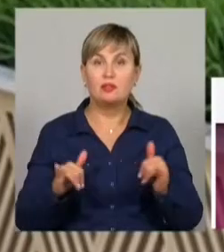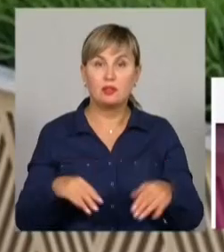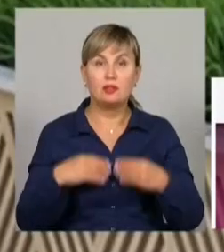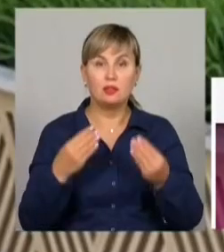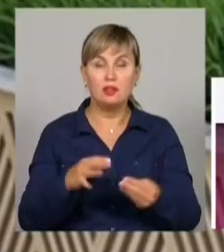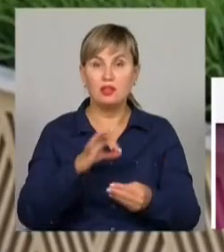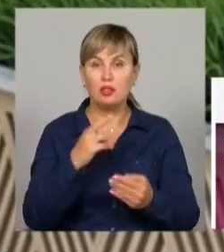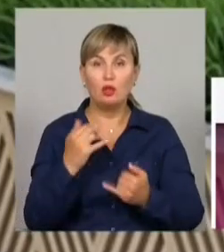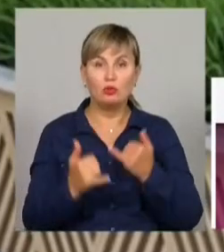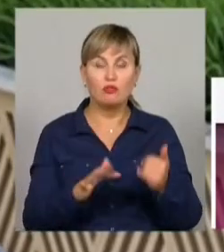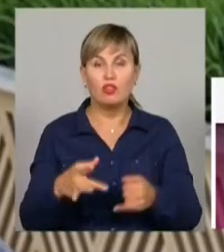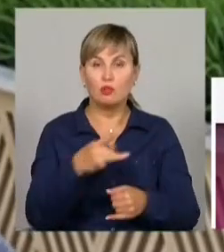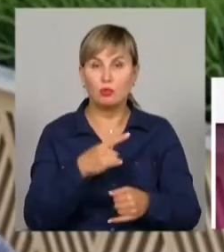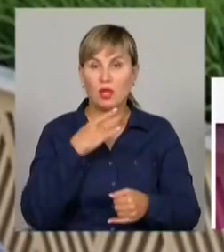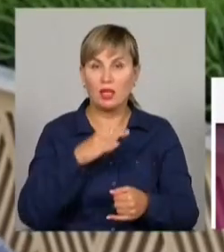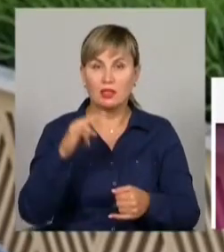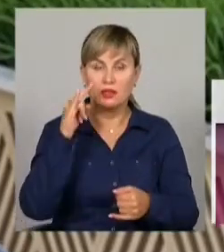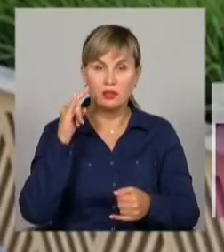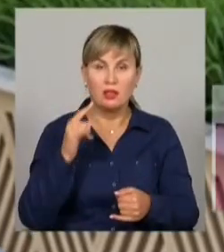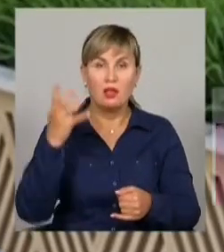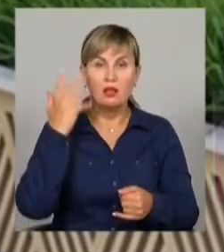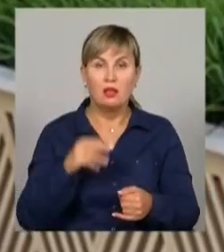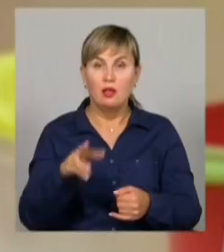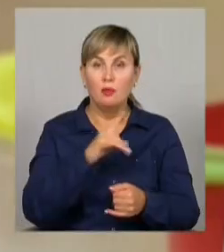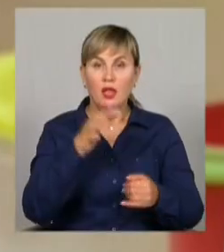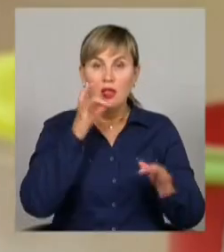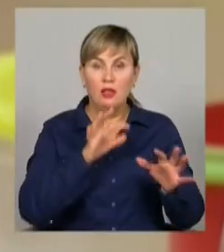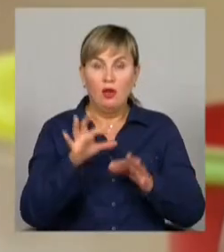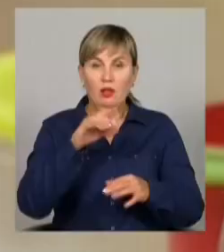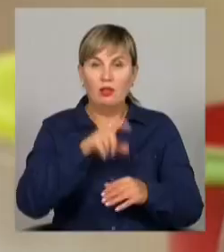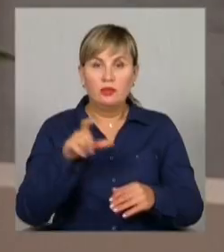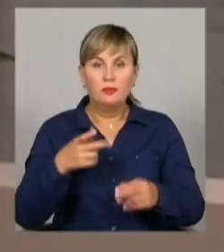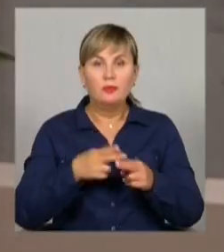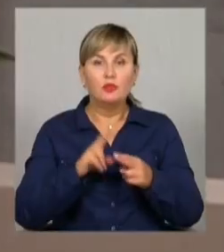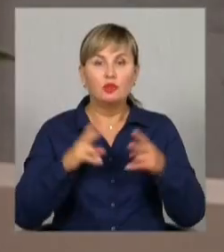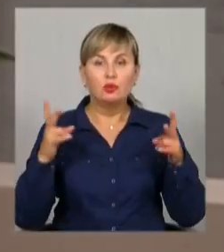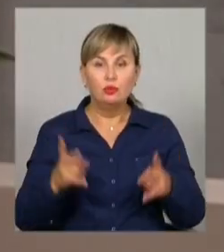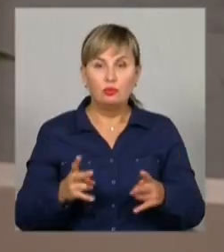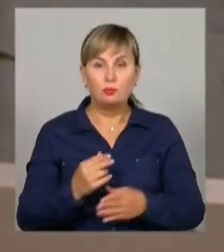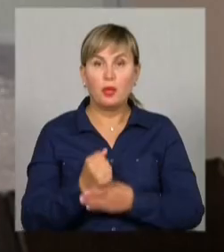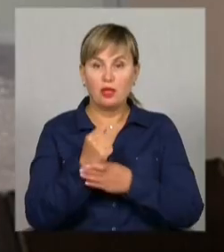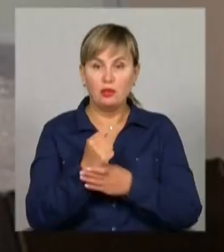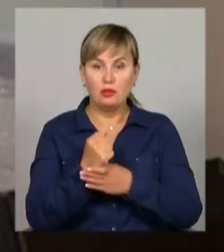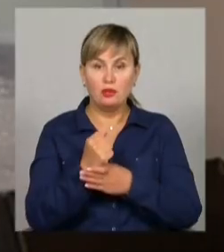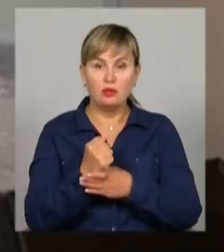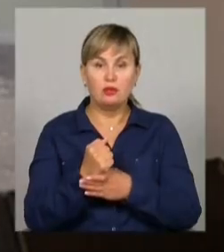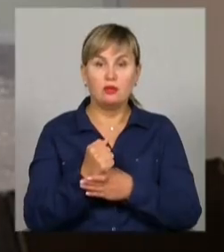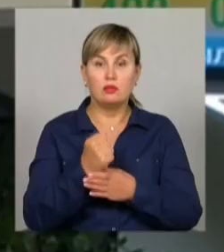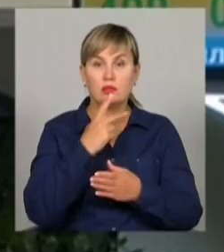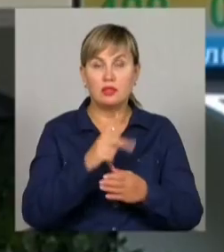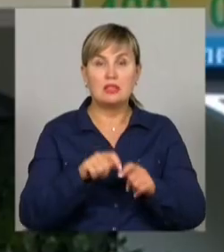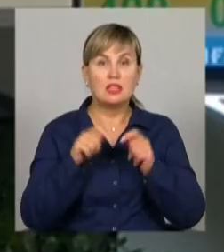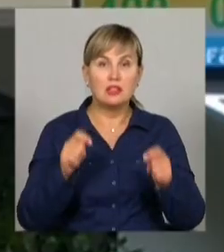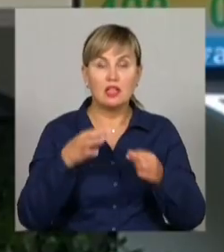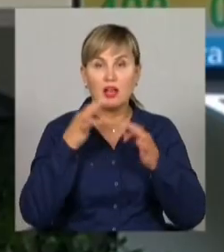предоставления социальных услуг в Республике Казахстан. Когда мы заботимся о людях, которые нуждаются в поддержке с точки зрения